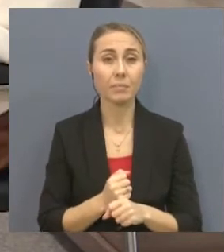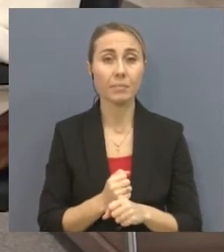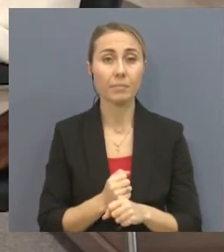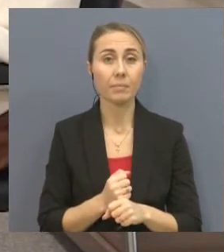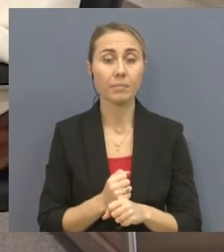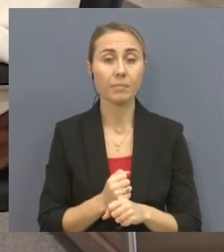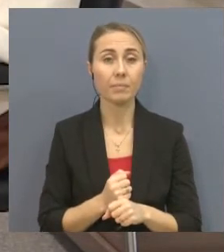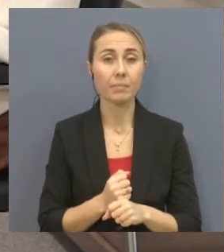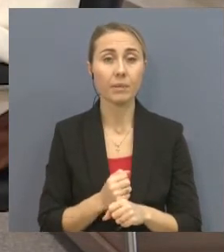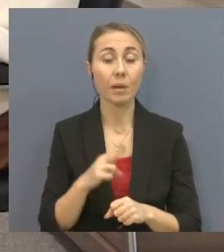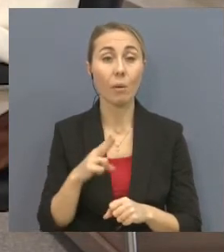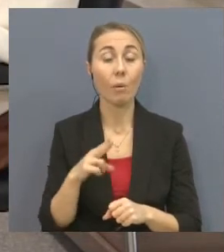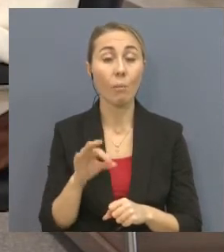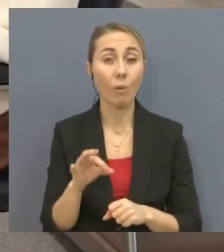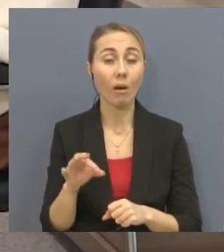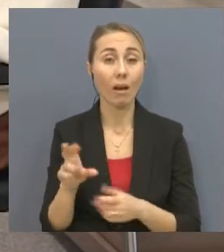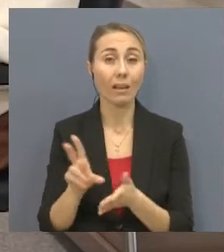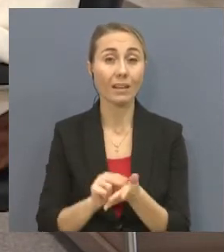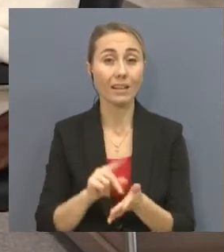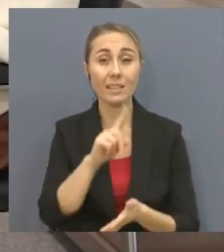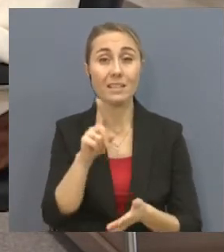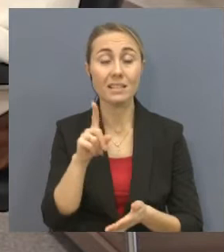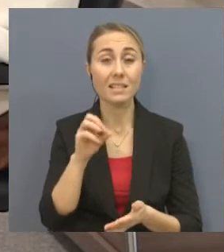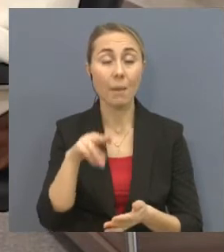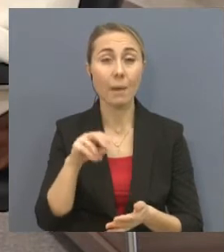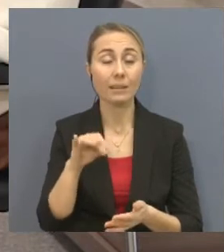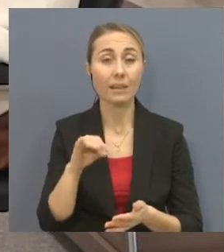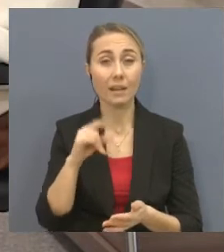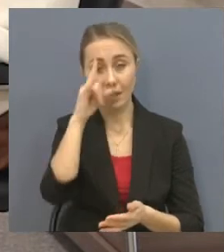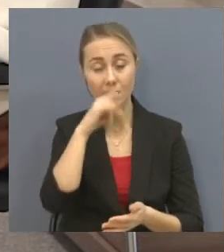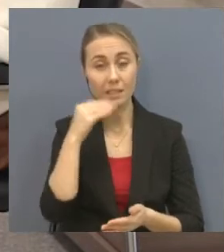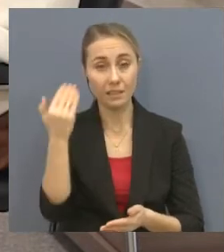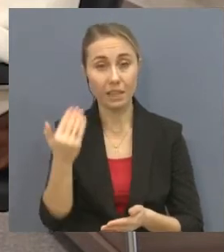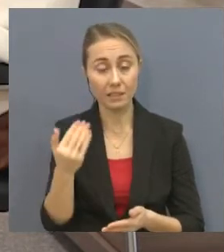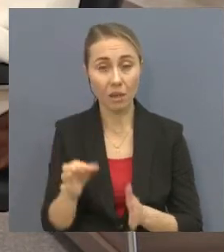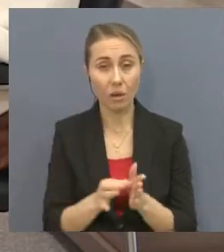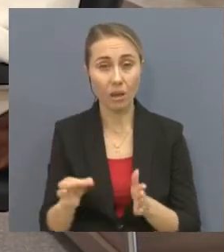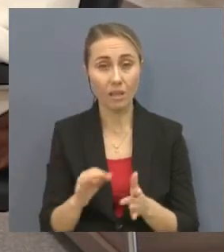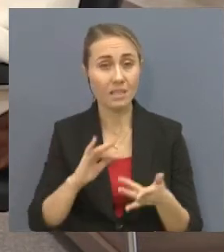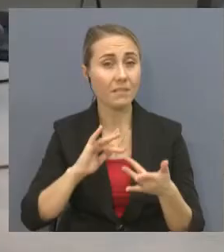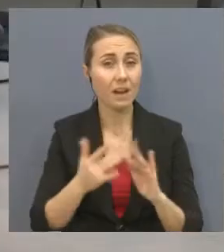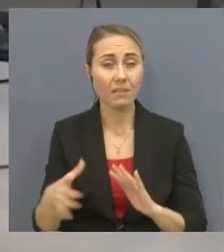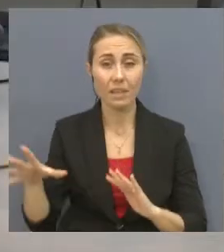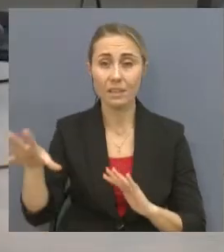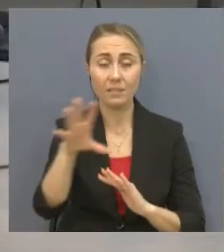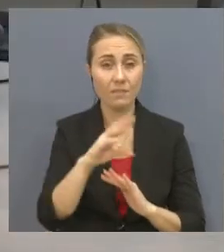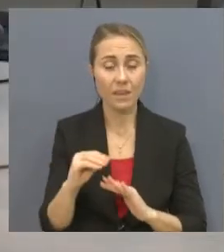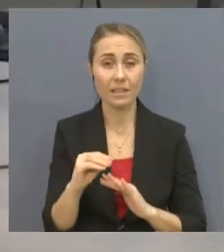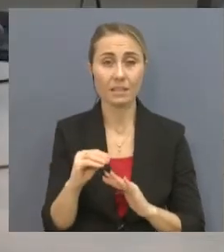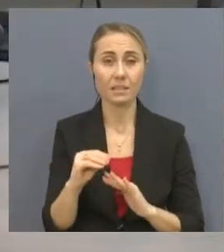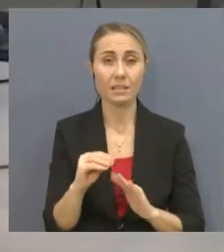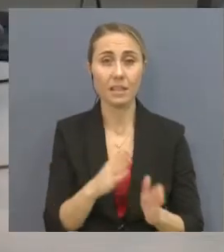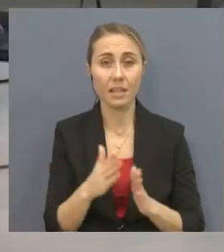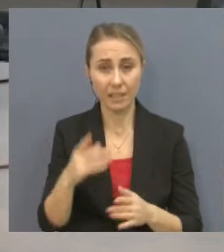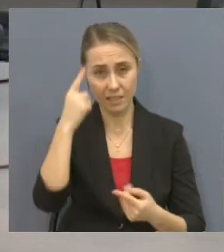по аналогии западно-казахстанской области оцифровать весь процесс и